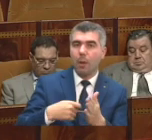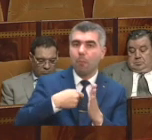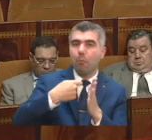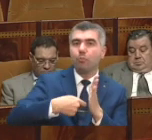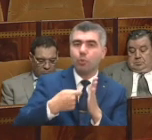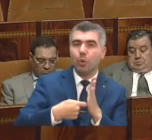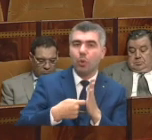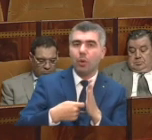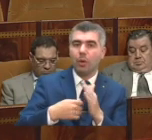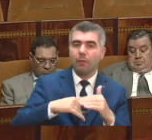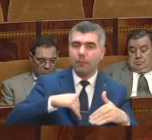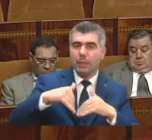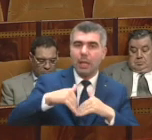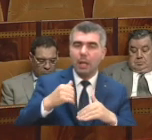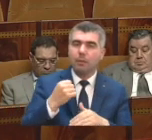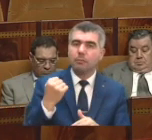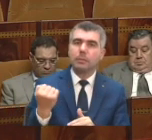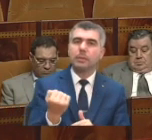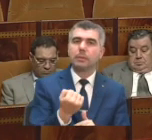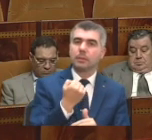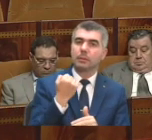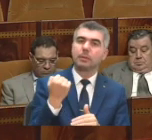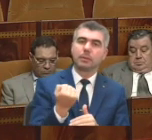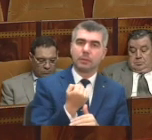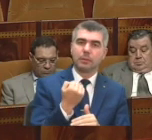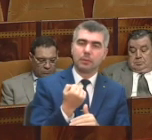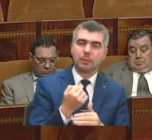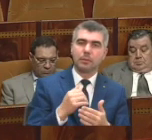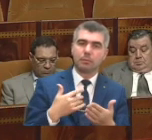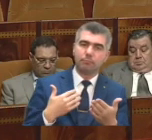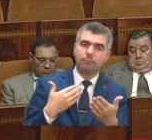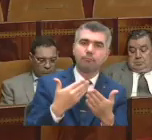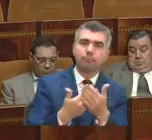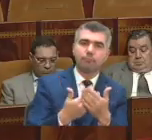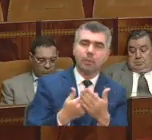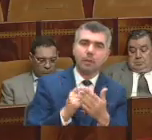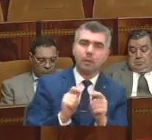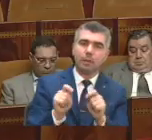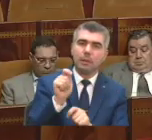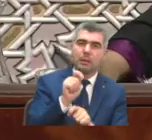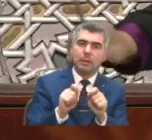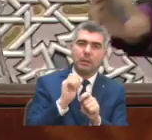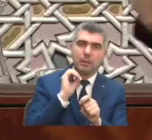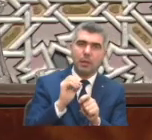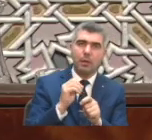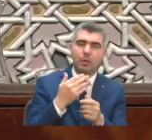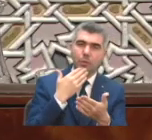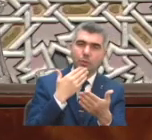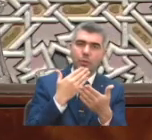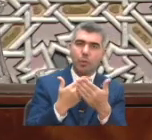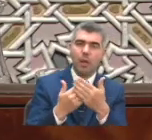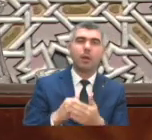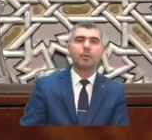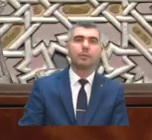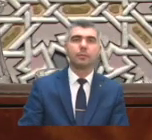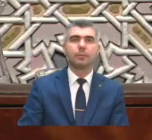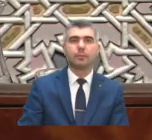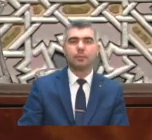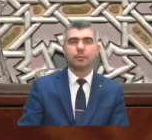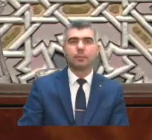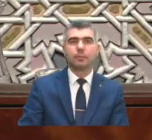متعطرة وصيانة للطرق التي تدهورت عبر برنامج الصيانة الذي وعدتم بوضعه. شكرا سيد النائب